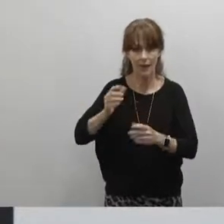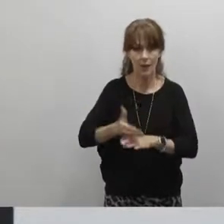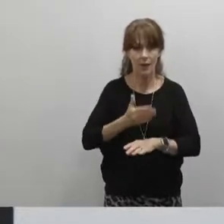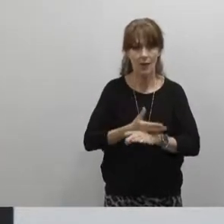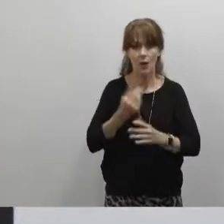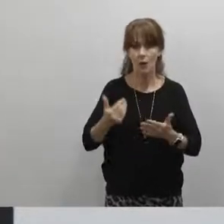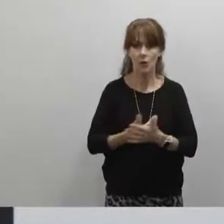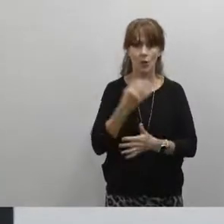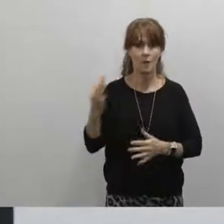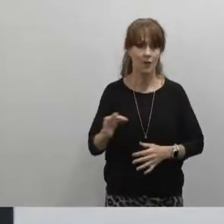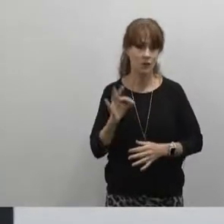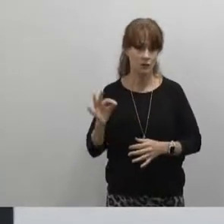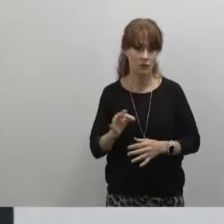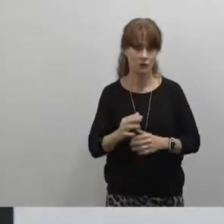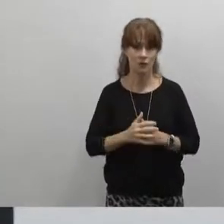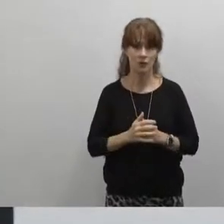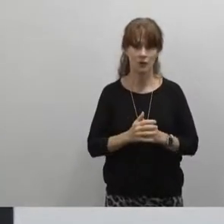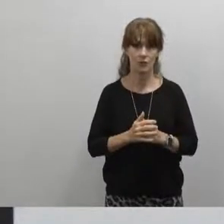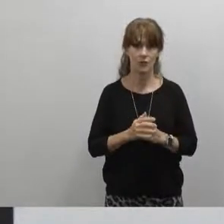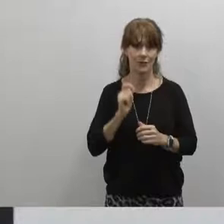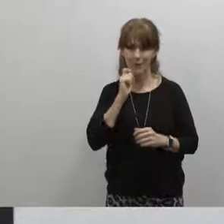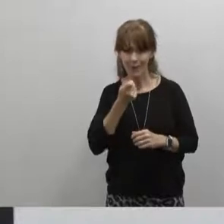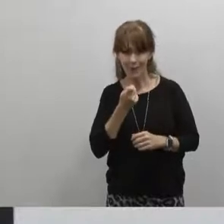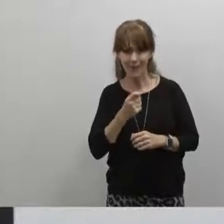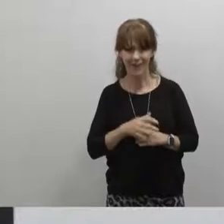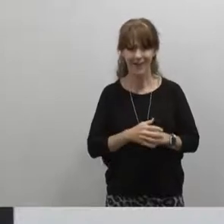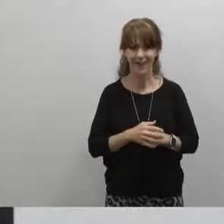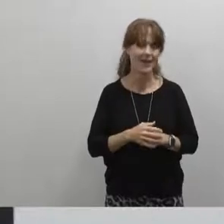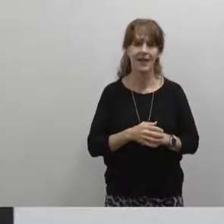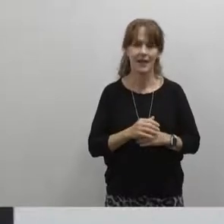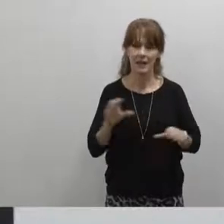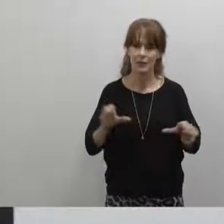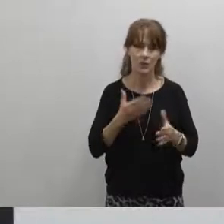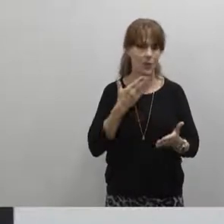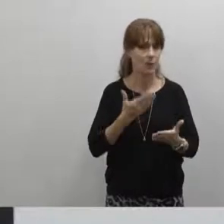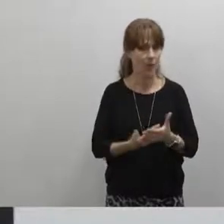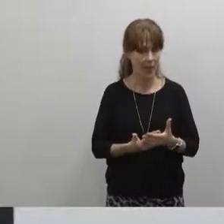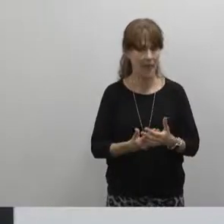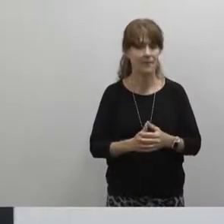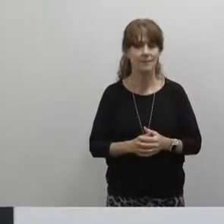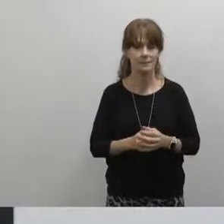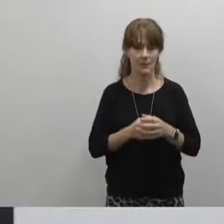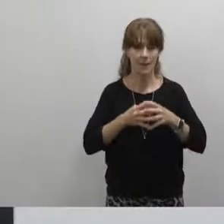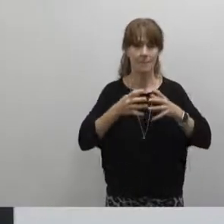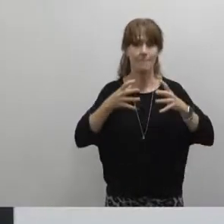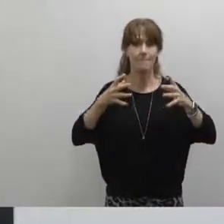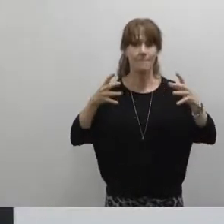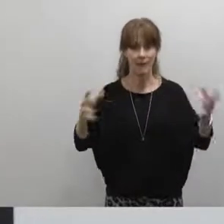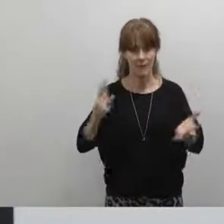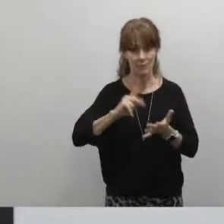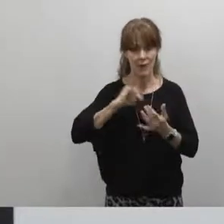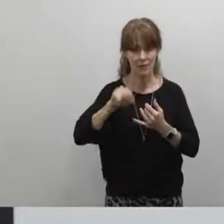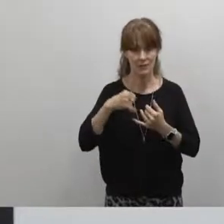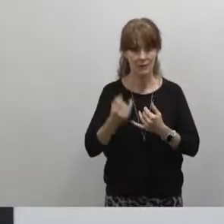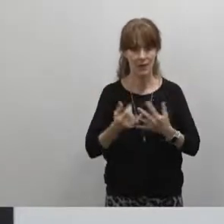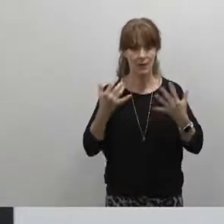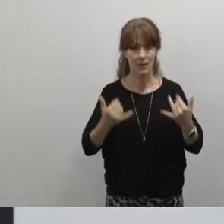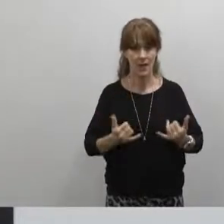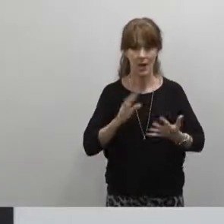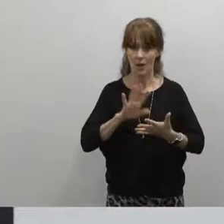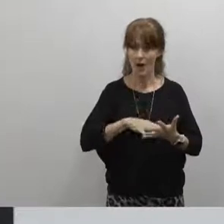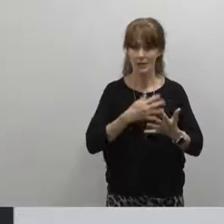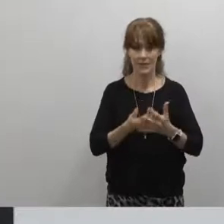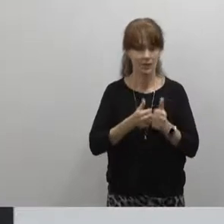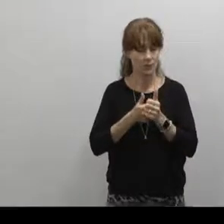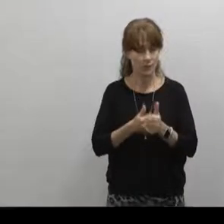nó không công phai nên nó phải riêng con sơn sơn lá tàu nhất ở lùm hó ở vì con sơn lá con sơn hết á con sơn lá ở